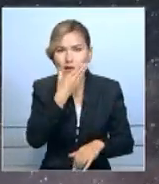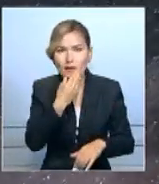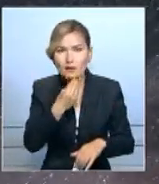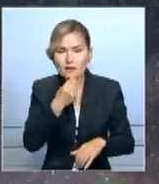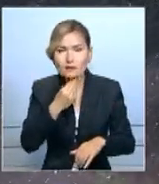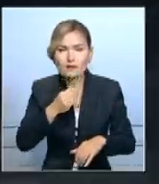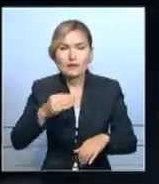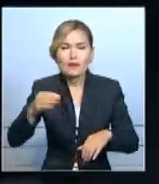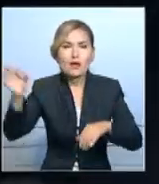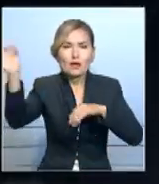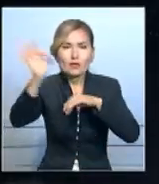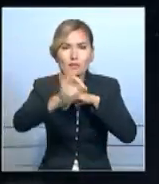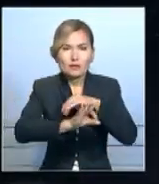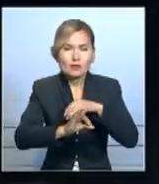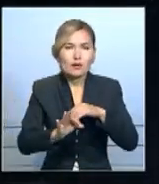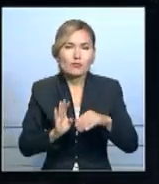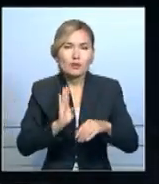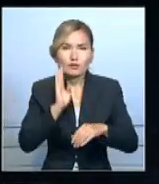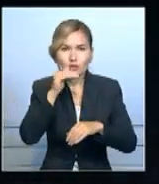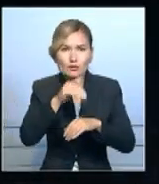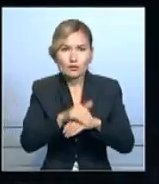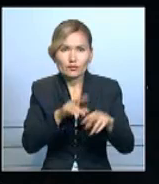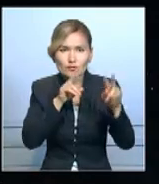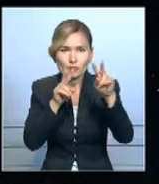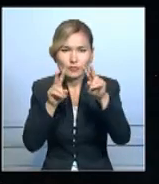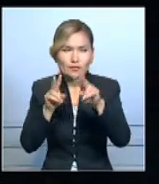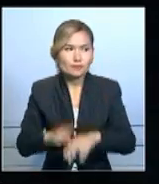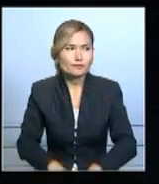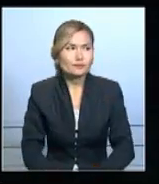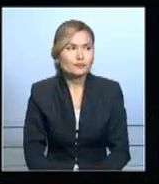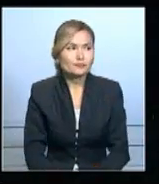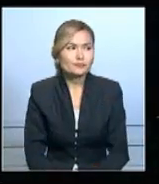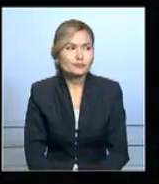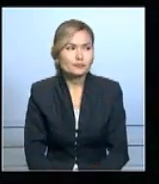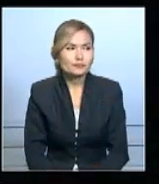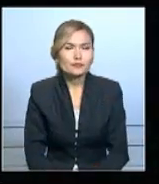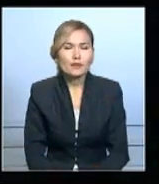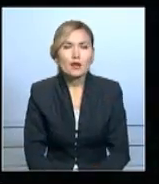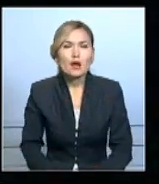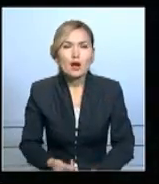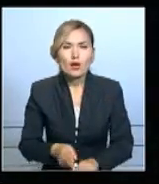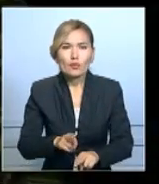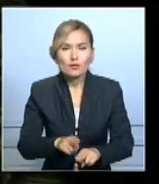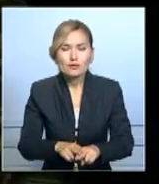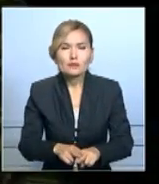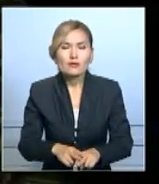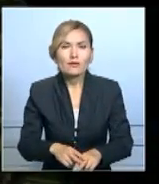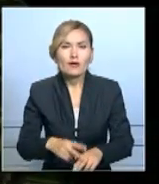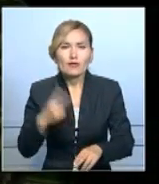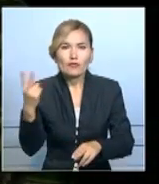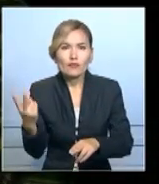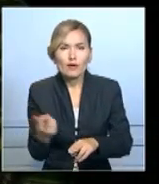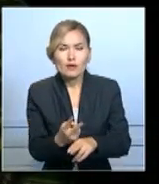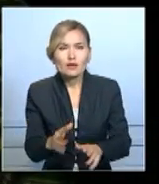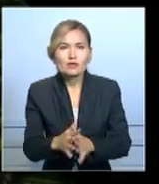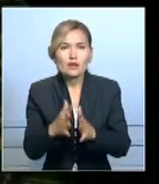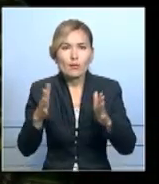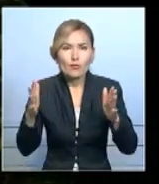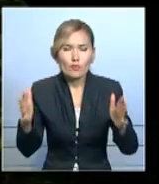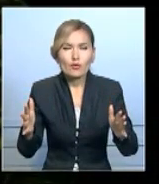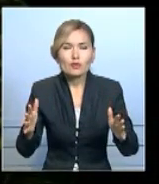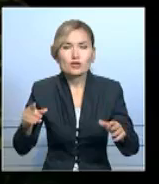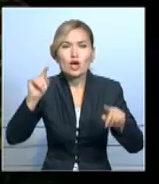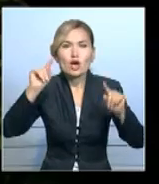была активность примерно 100. Өткен жылы сағатына 100-дей жұлдыз ақса, биыл олардың саны 1,5 есе көп. Сонымен қатар ауа райы да